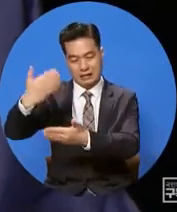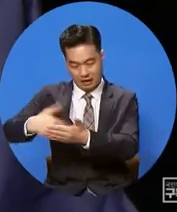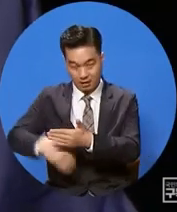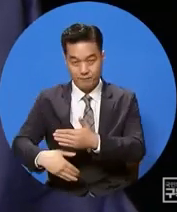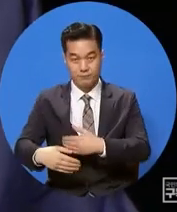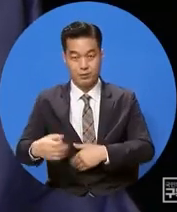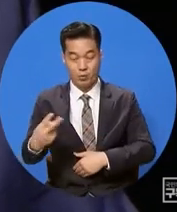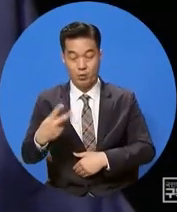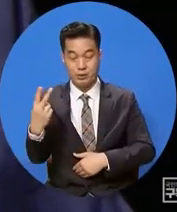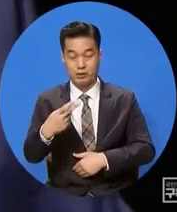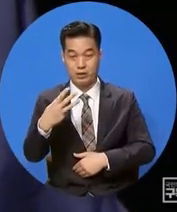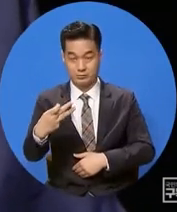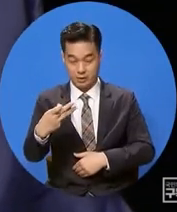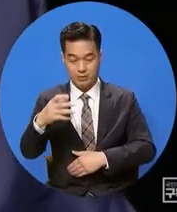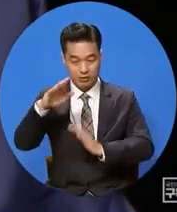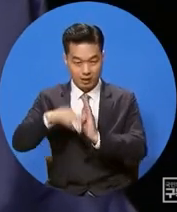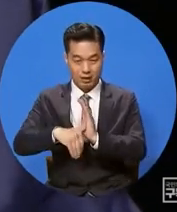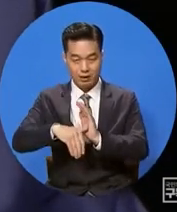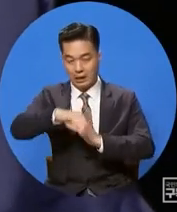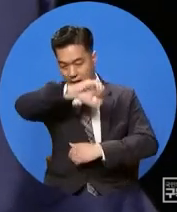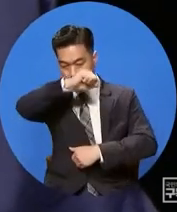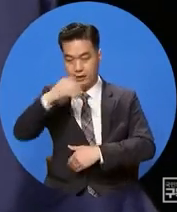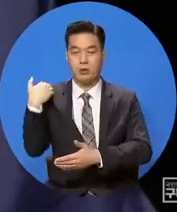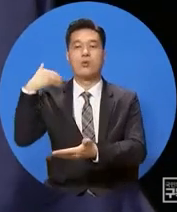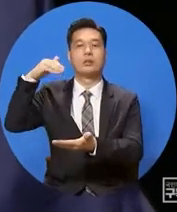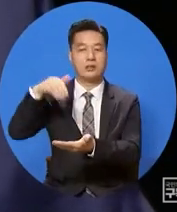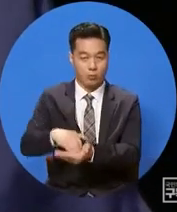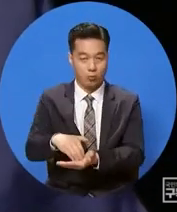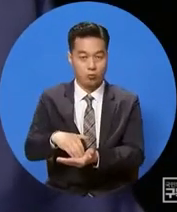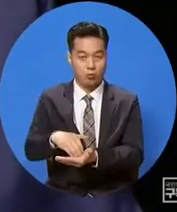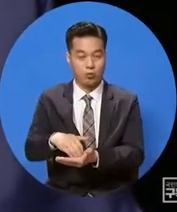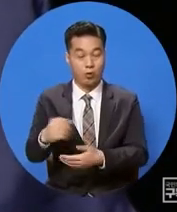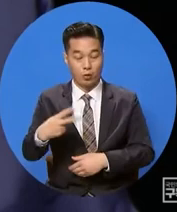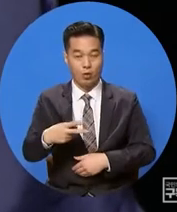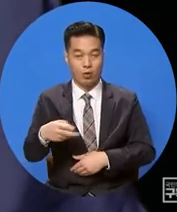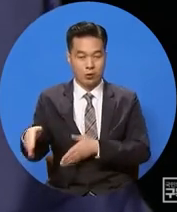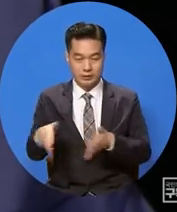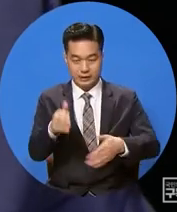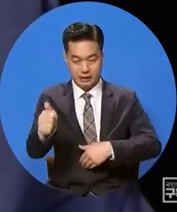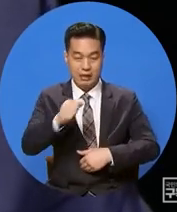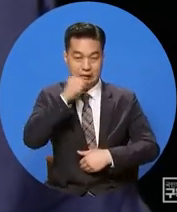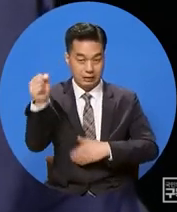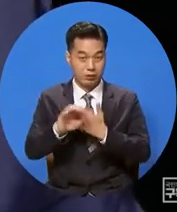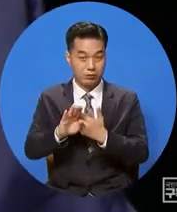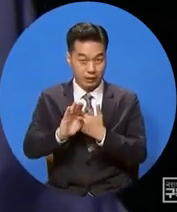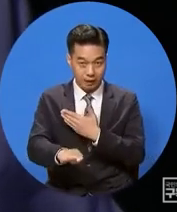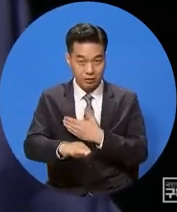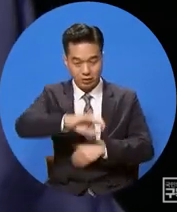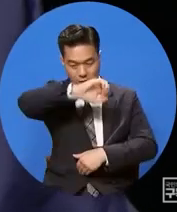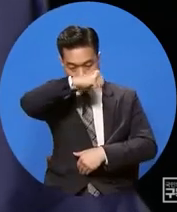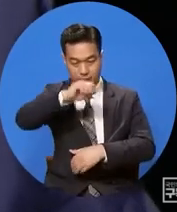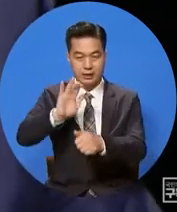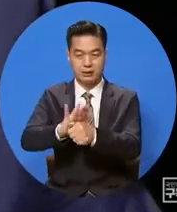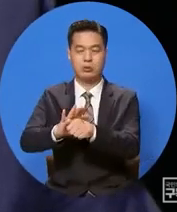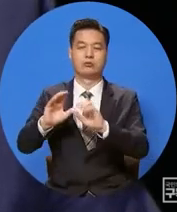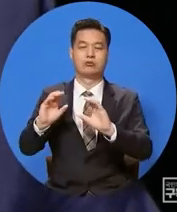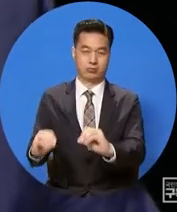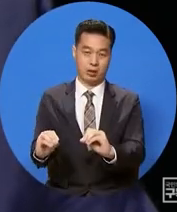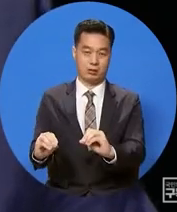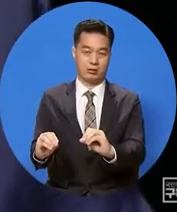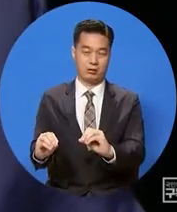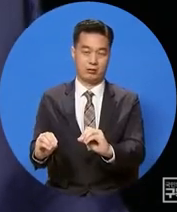2014년에 선거가 있으니까 또 예산을 원상복구를 시켰어요. 또 지사 당선되고 나서 또 예산 지원을